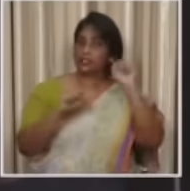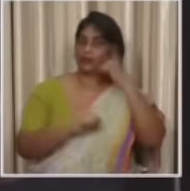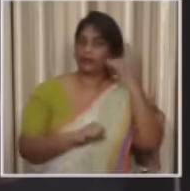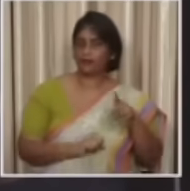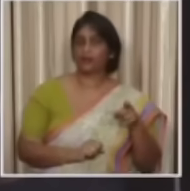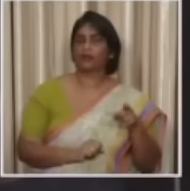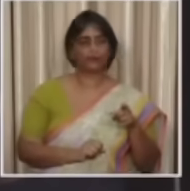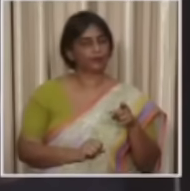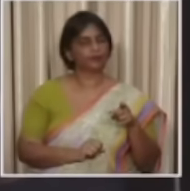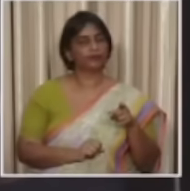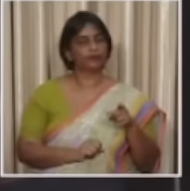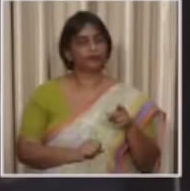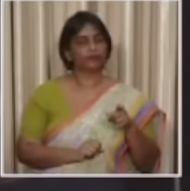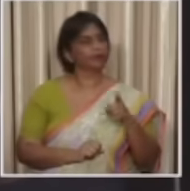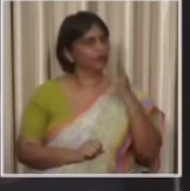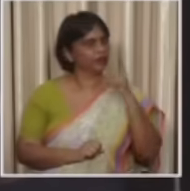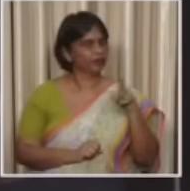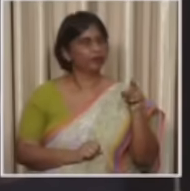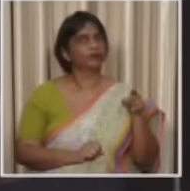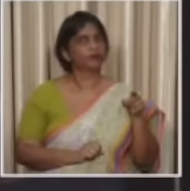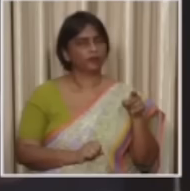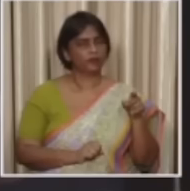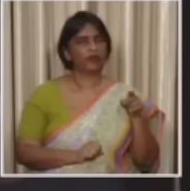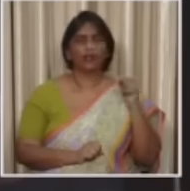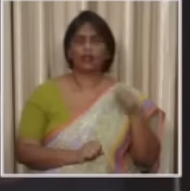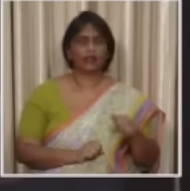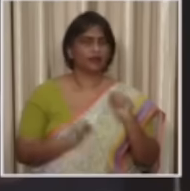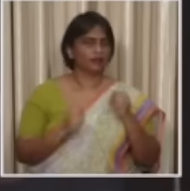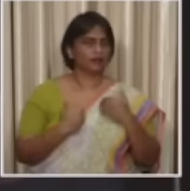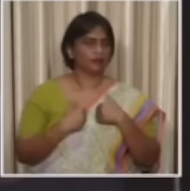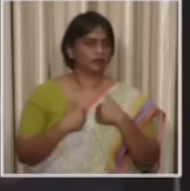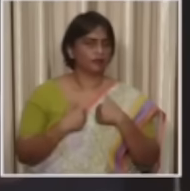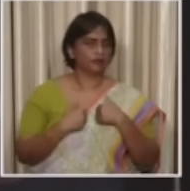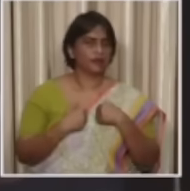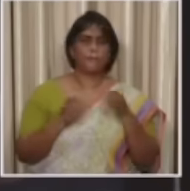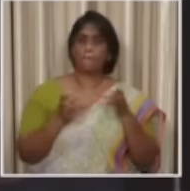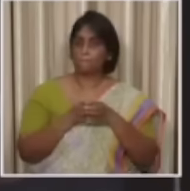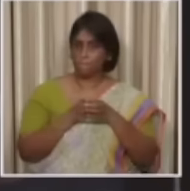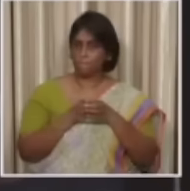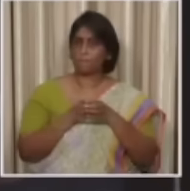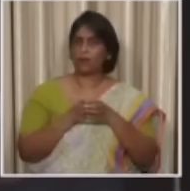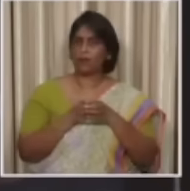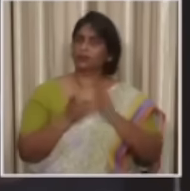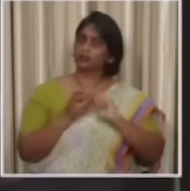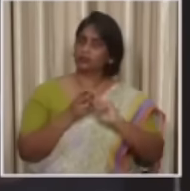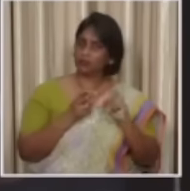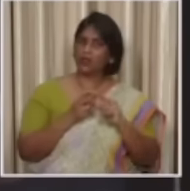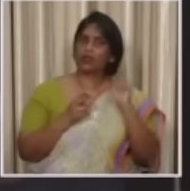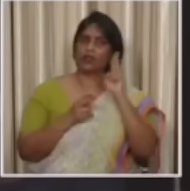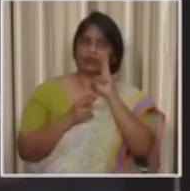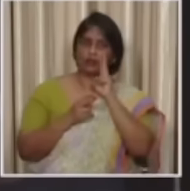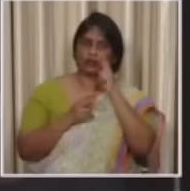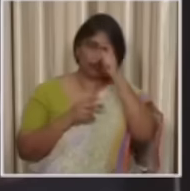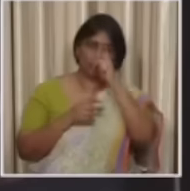ඒකයි. ඉතින් ඒක නිසා දැන් අයි අපි අපේ පක්ෂේ එපා කියද්දි රනිල්